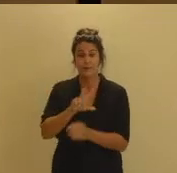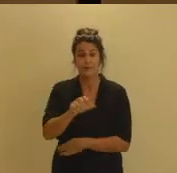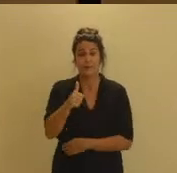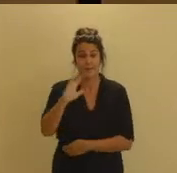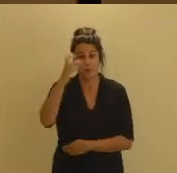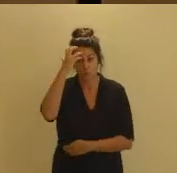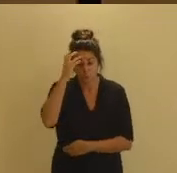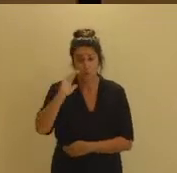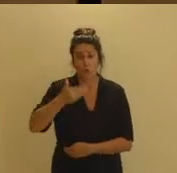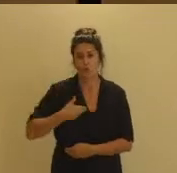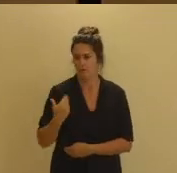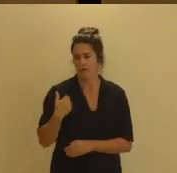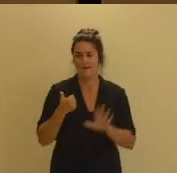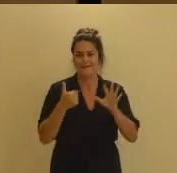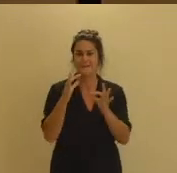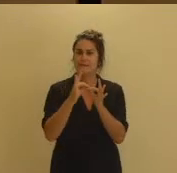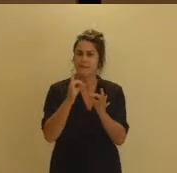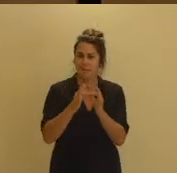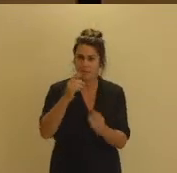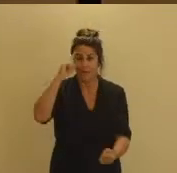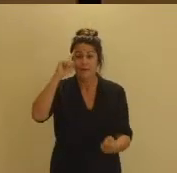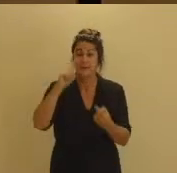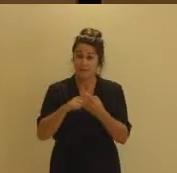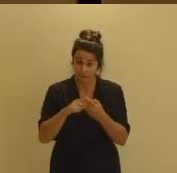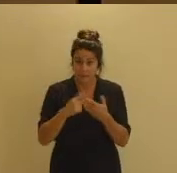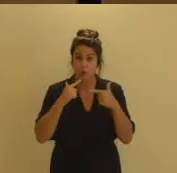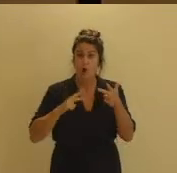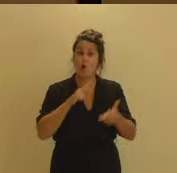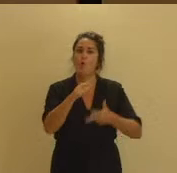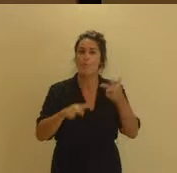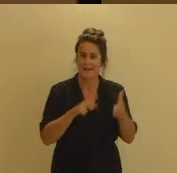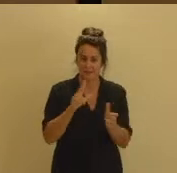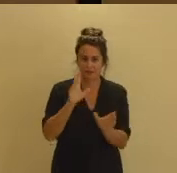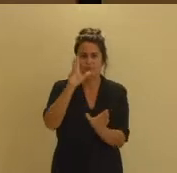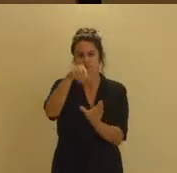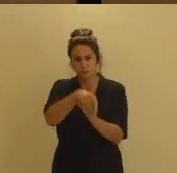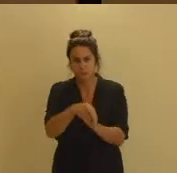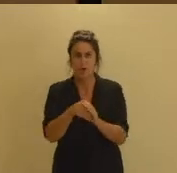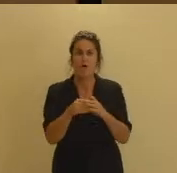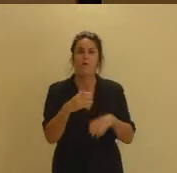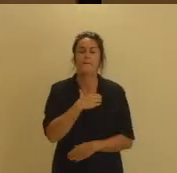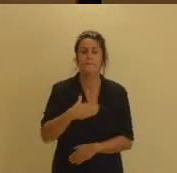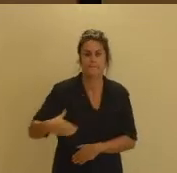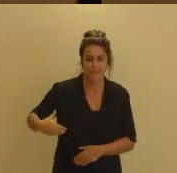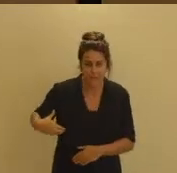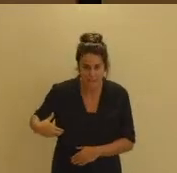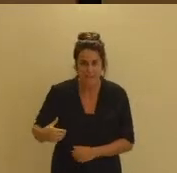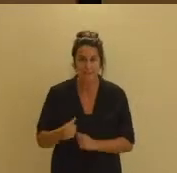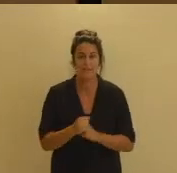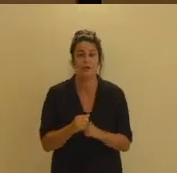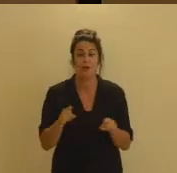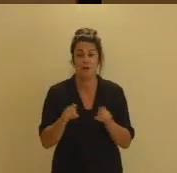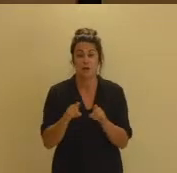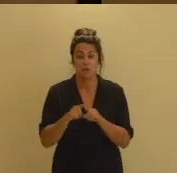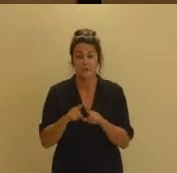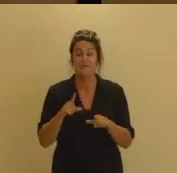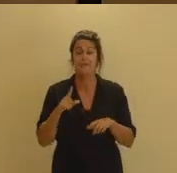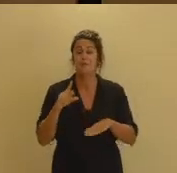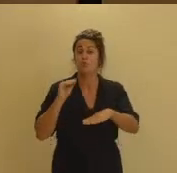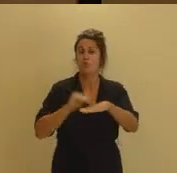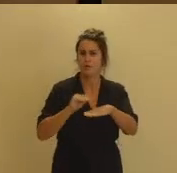6 septembre concernant l'usage du basque à la mairie d'Hendaye et les propos tenus au cours du conseil du 21